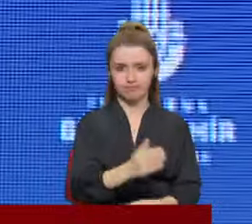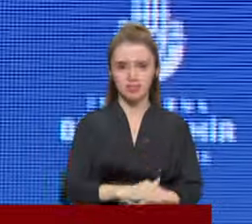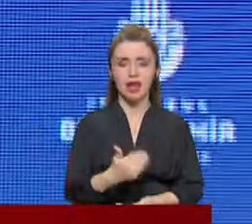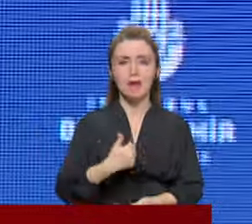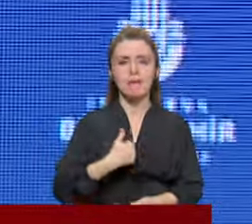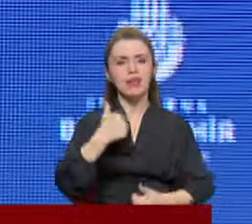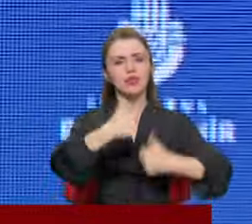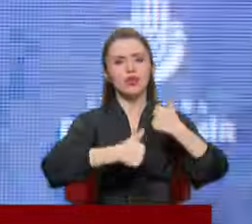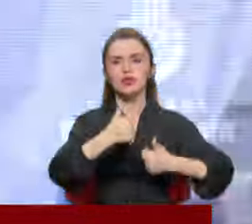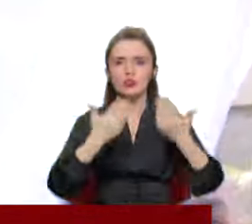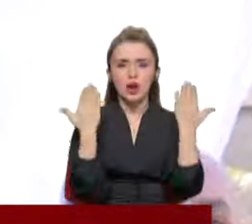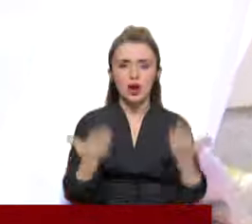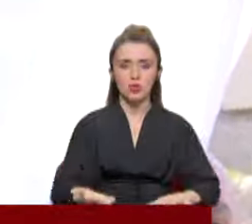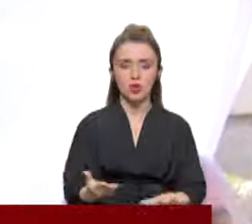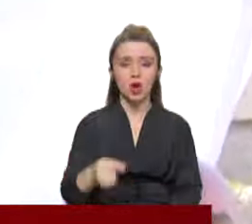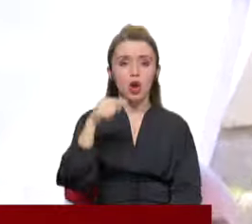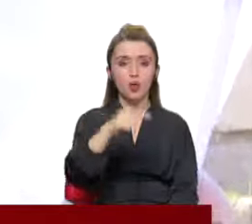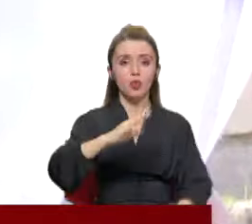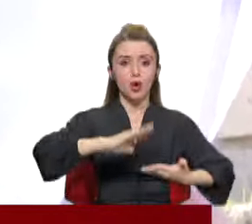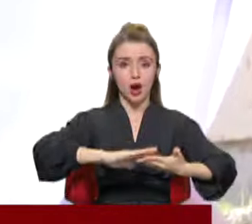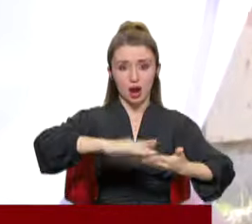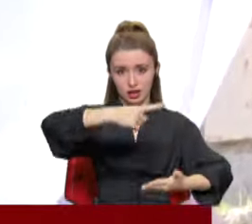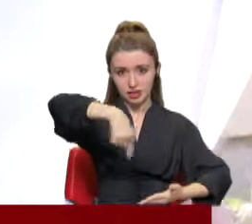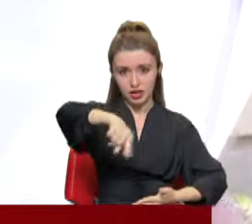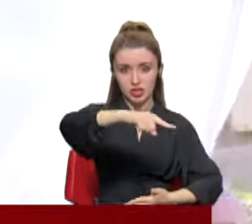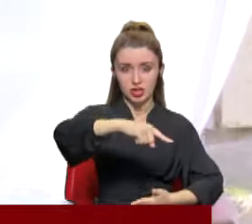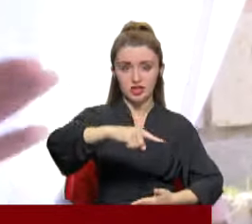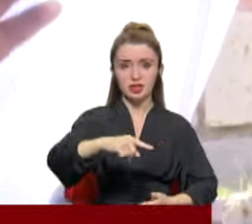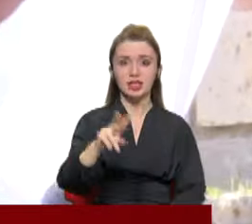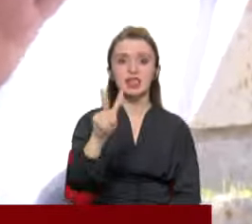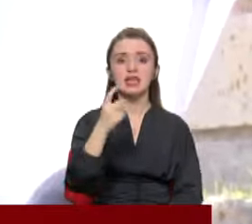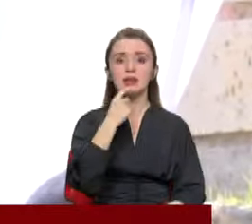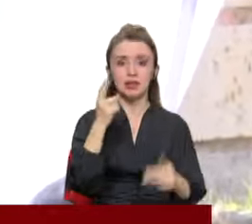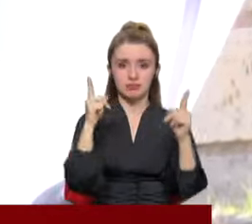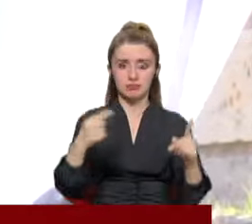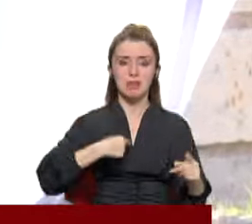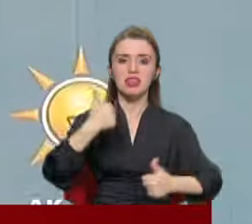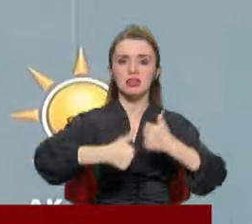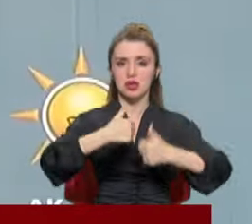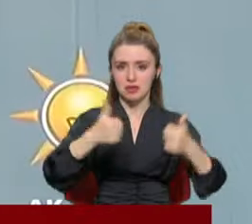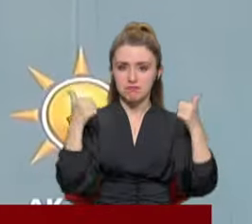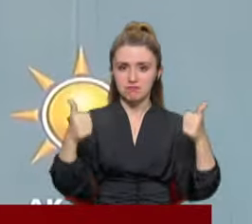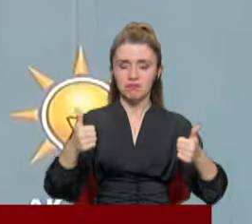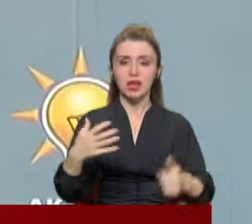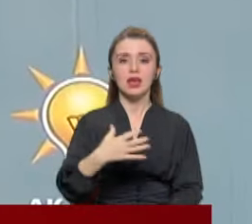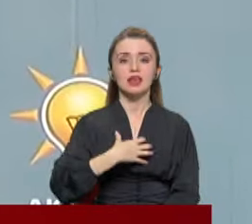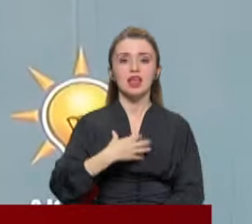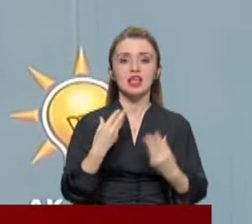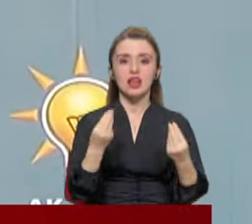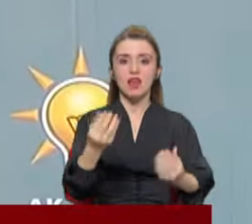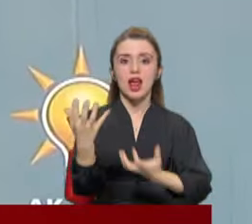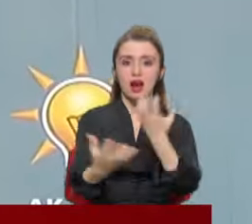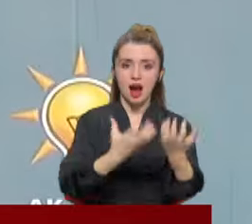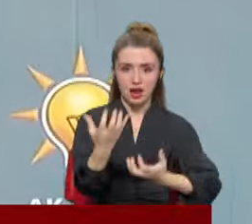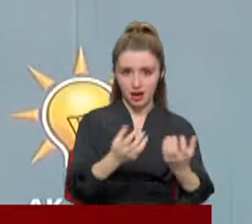türlü yarışa varım. Zaten bu arkadaşların yaklaşık 20 yılıyla da yarışır durumdayım. Kendilerine verilen